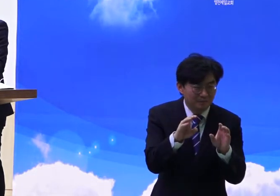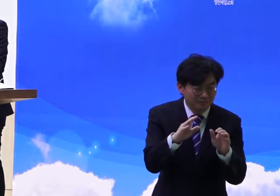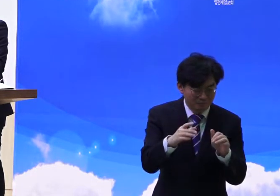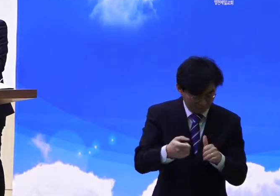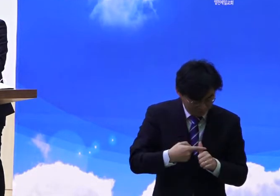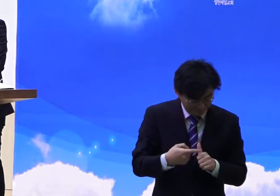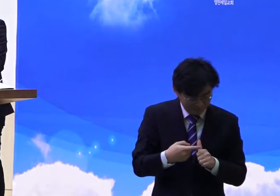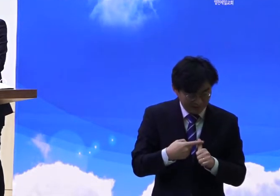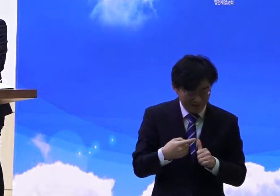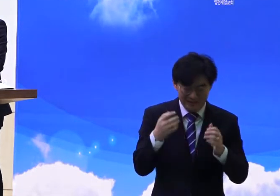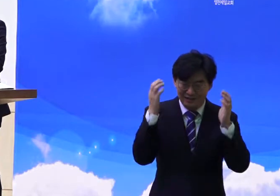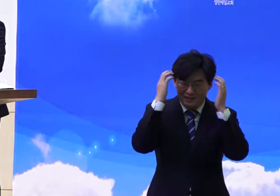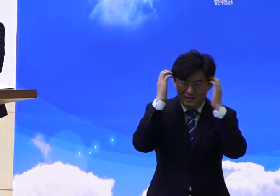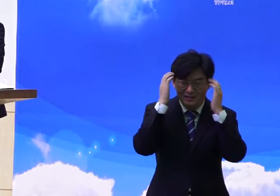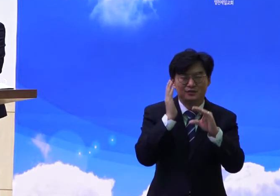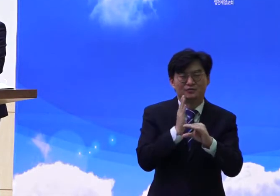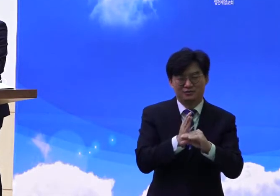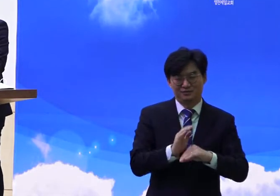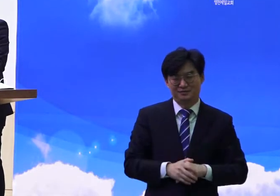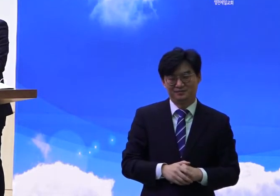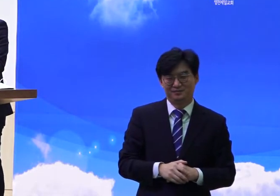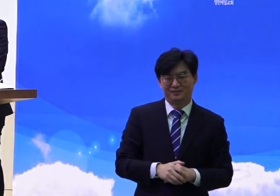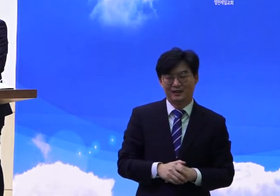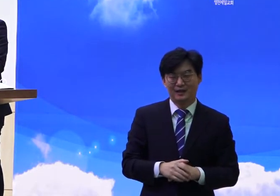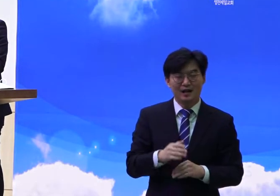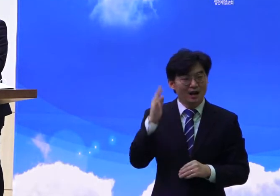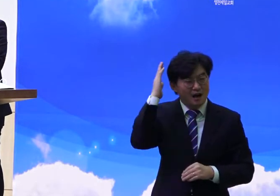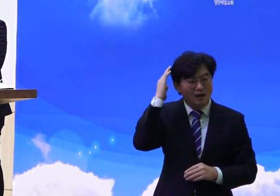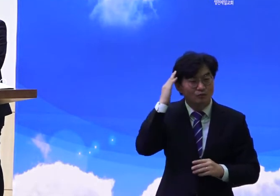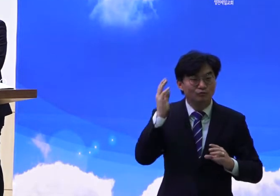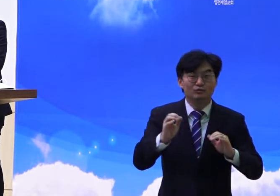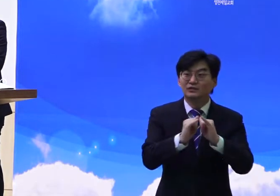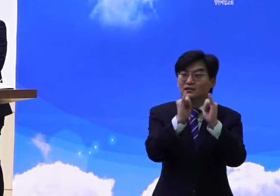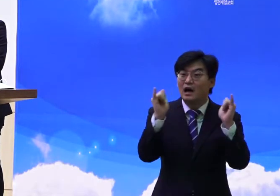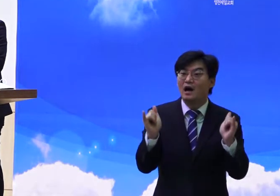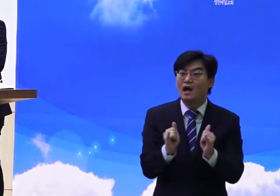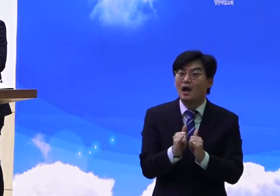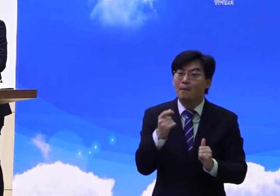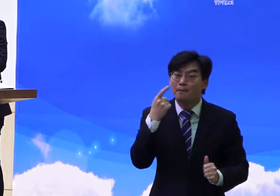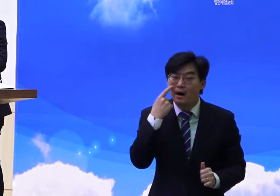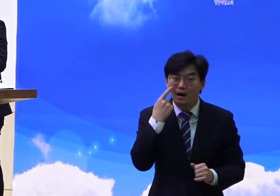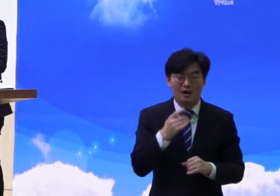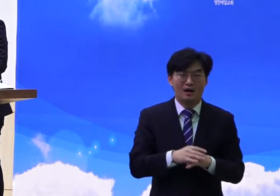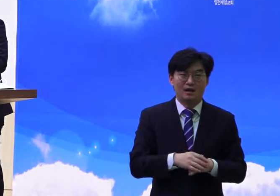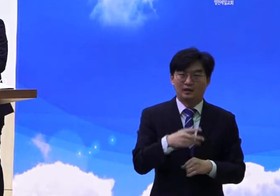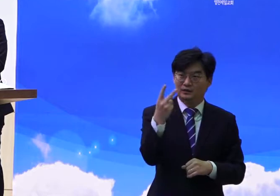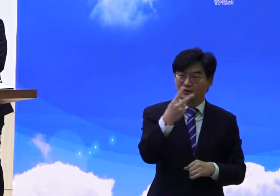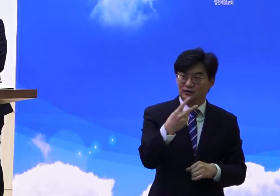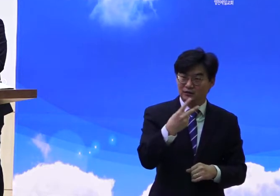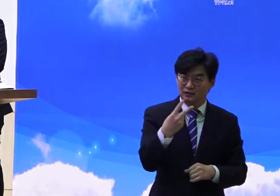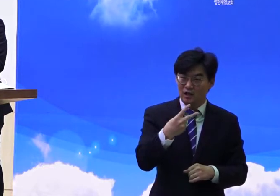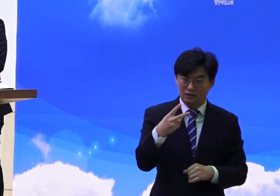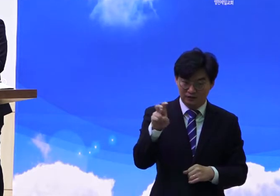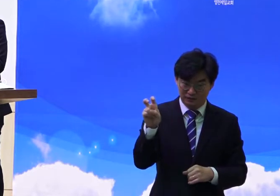대사회 신뢰도에 대한 조사가 있었는데요. 코로나 전인 2020년